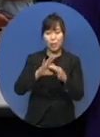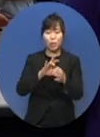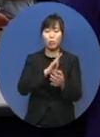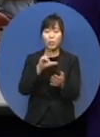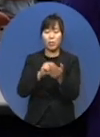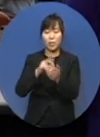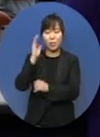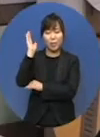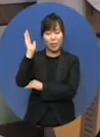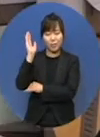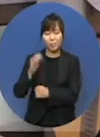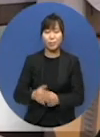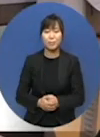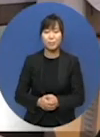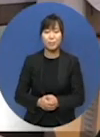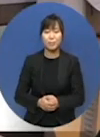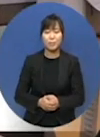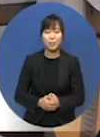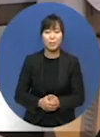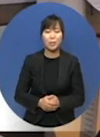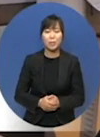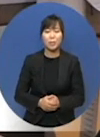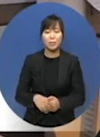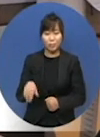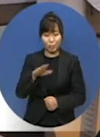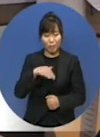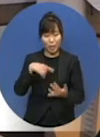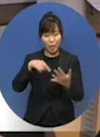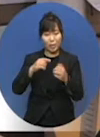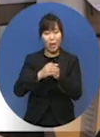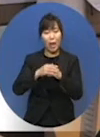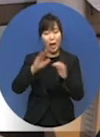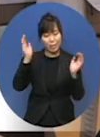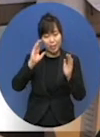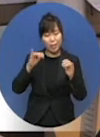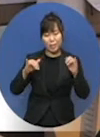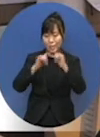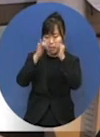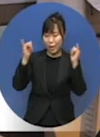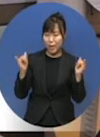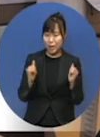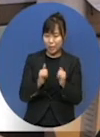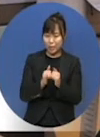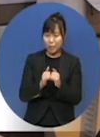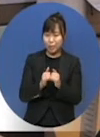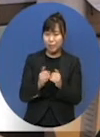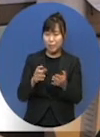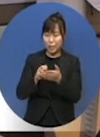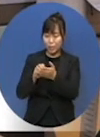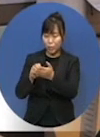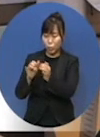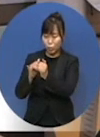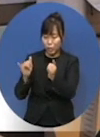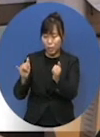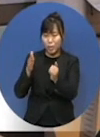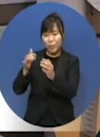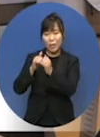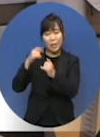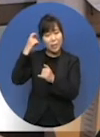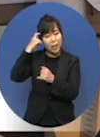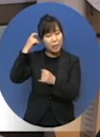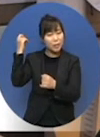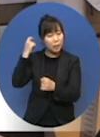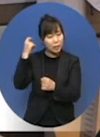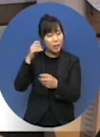있습니다. 청소년 인문 아카데미는 청소년들이 우리 사회에서 재직 중인 다양한 전문가의 생각을